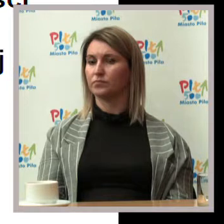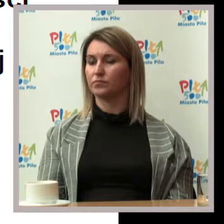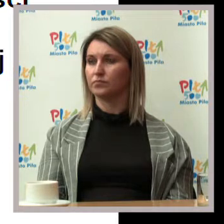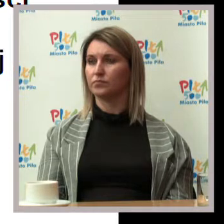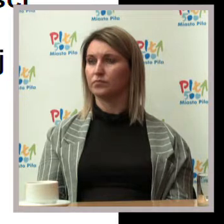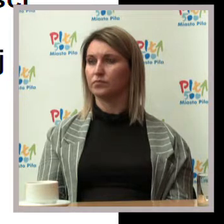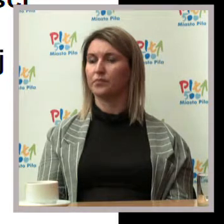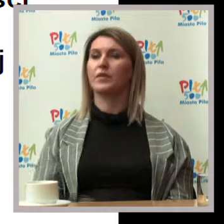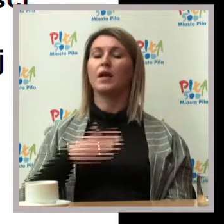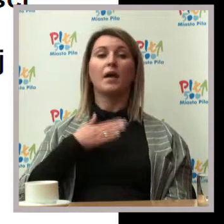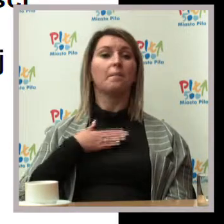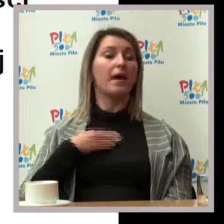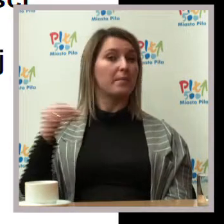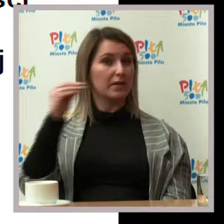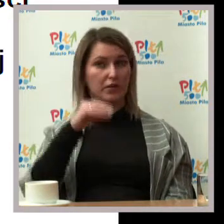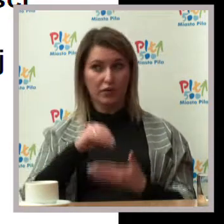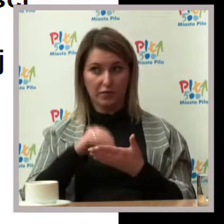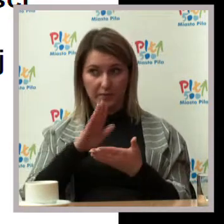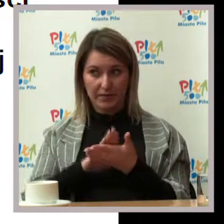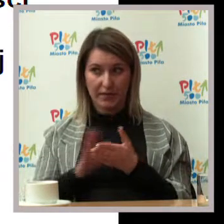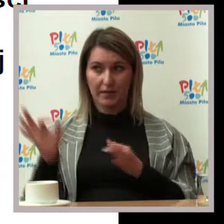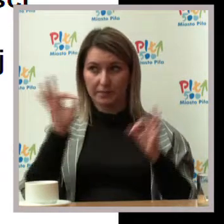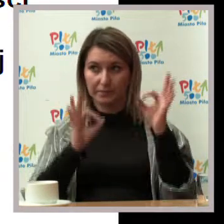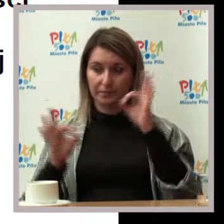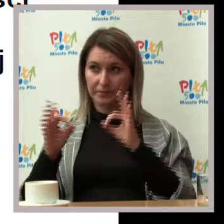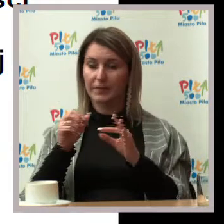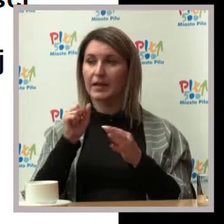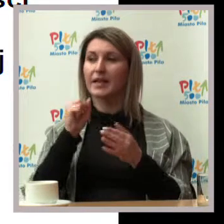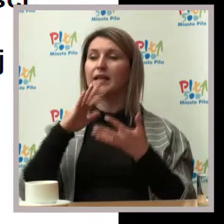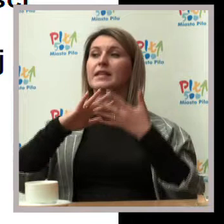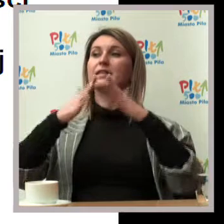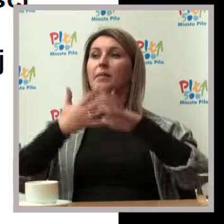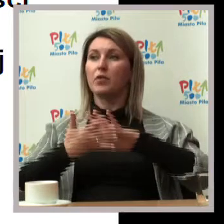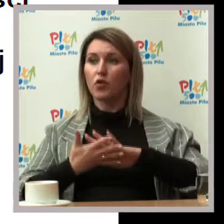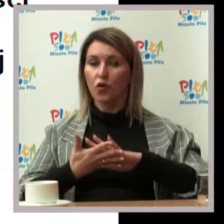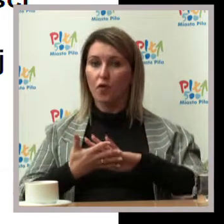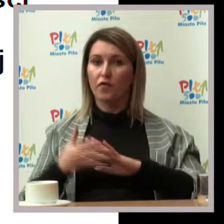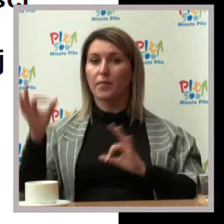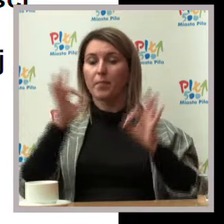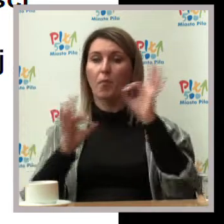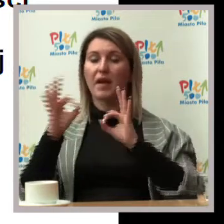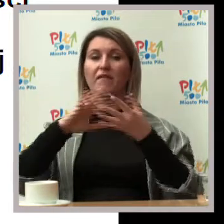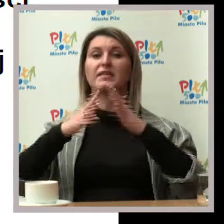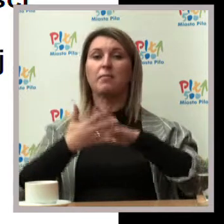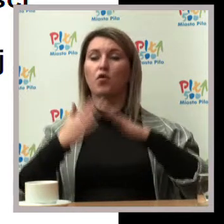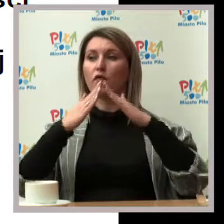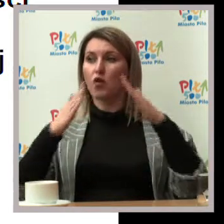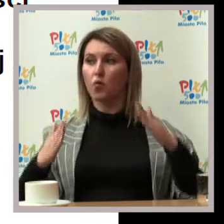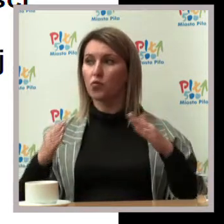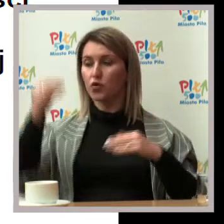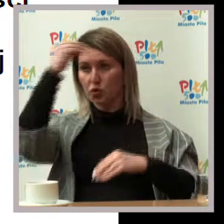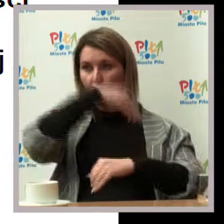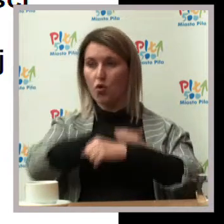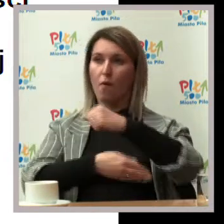W budżecie również mamy wpisane rewitalizację zabytkowego budynku Szkoły Podstawowej nr 1 imienia Stanisława Staszica w Pile przy ulicy